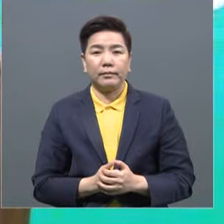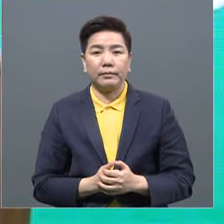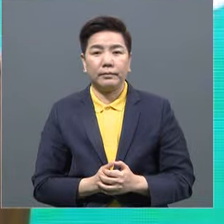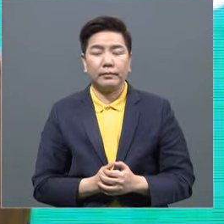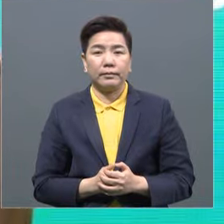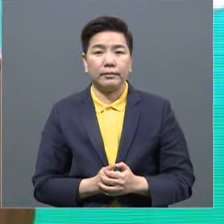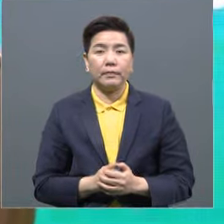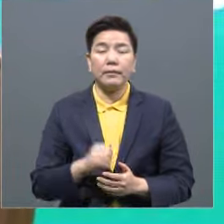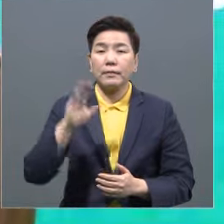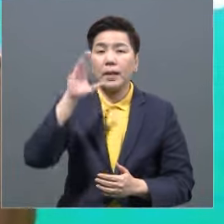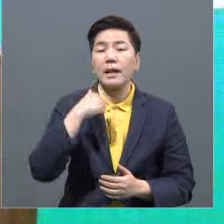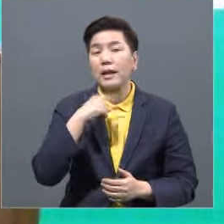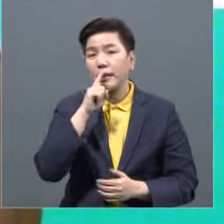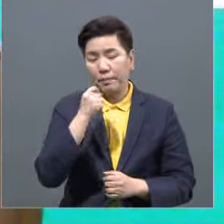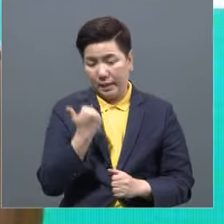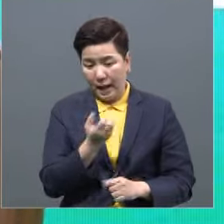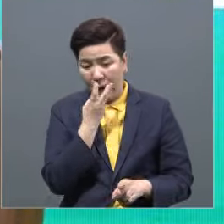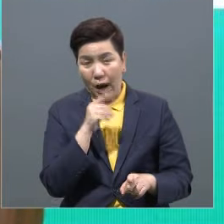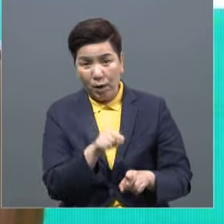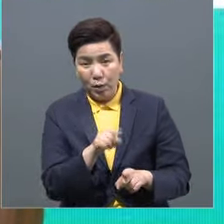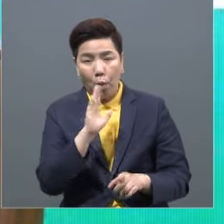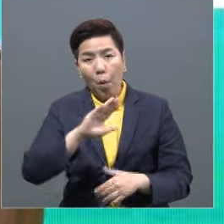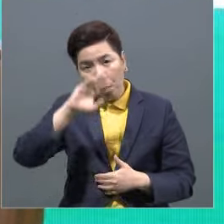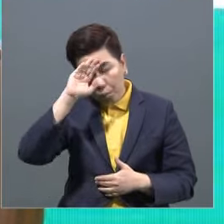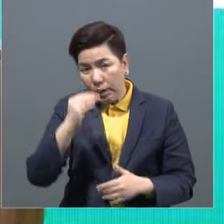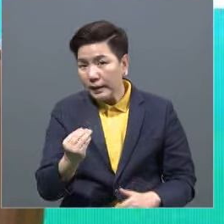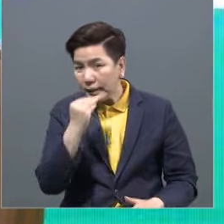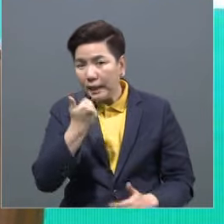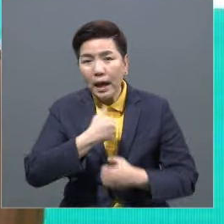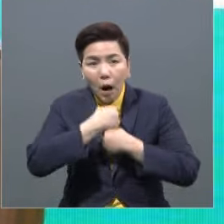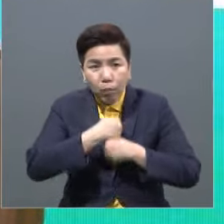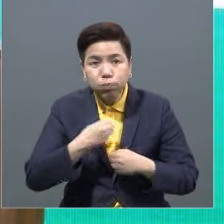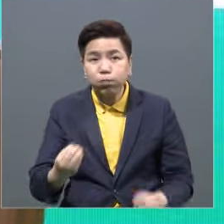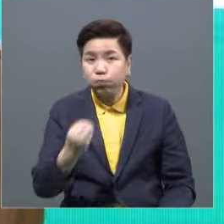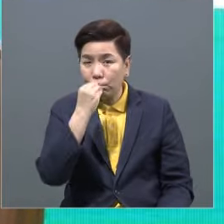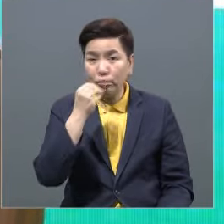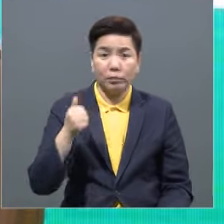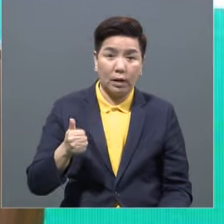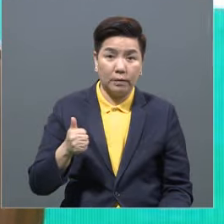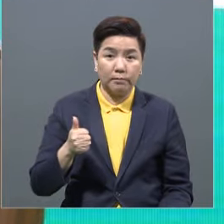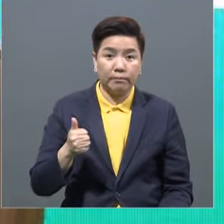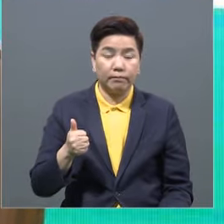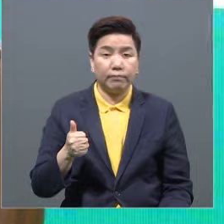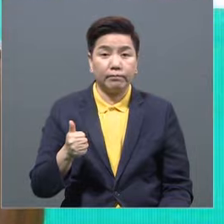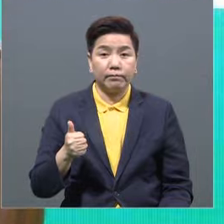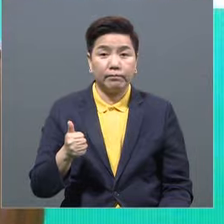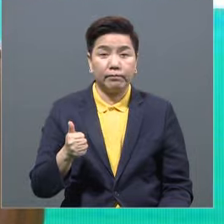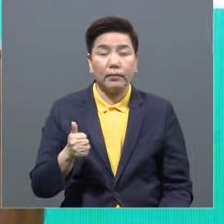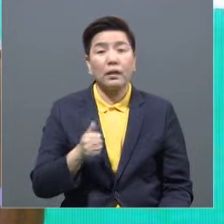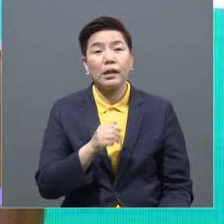จารย์คะอย่างข้าวนี้เราสามารถบอกได้ไหมคะว่าผู้ป่วยกินได้ผู้สูงอายุกินได ้ค่ะ